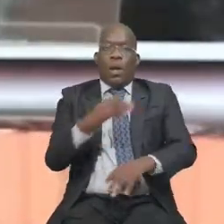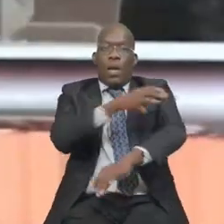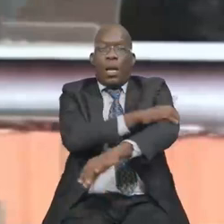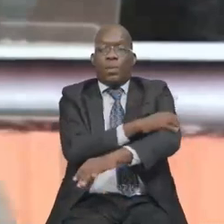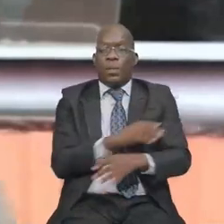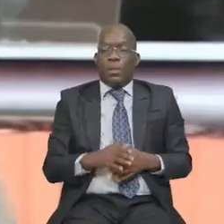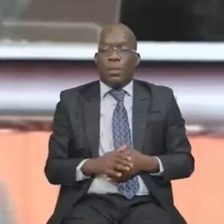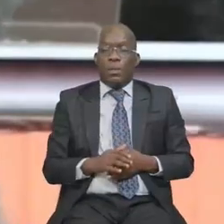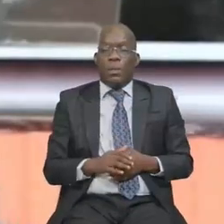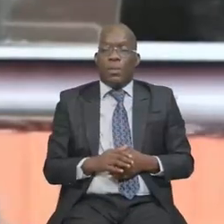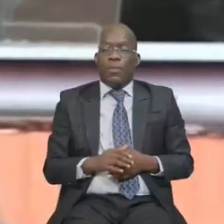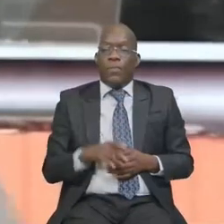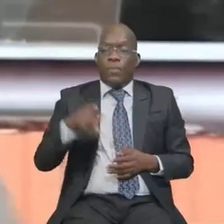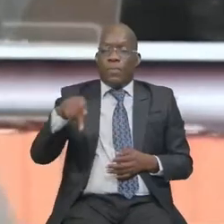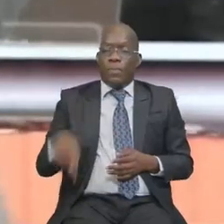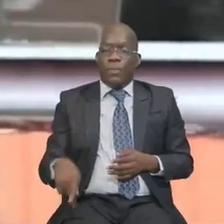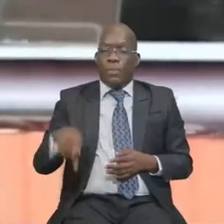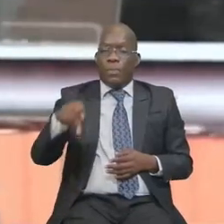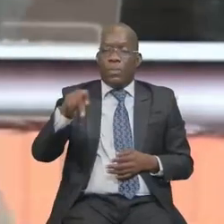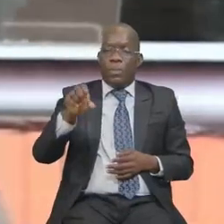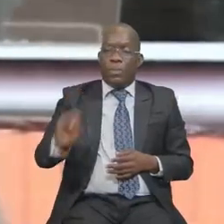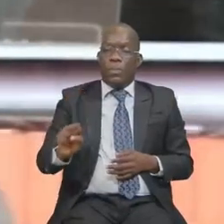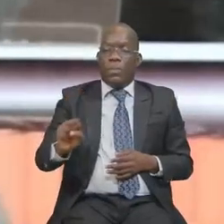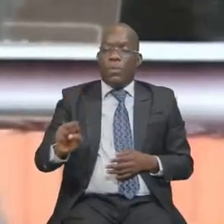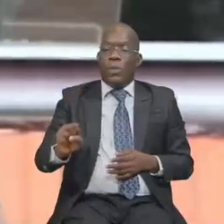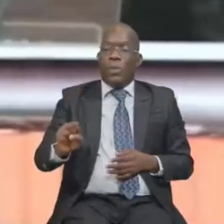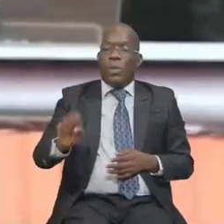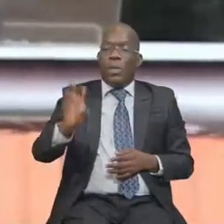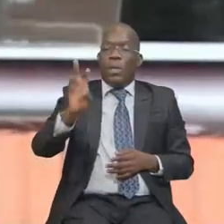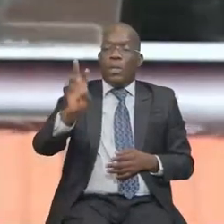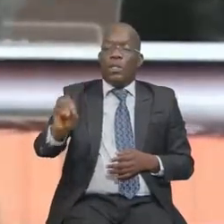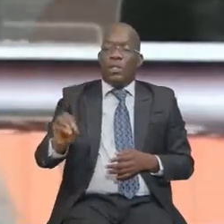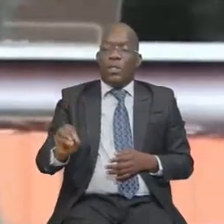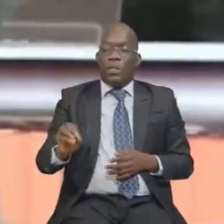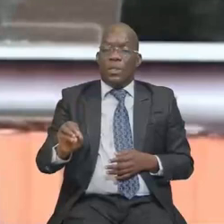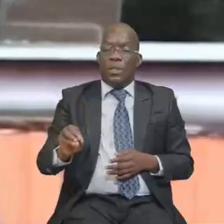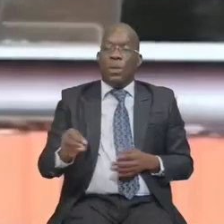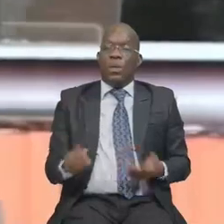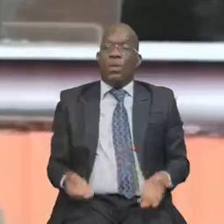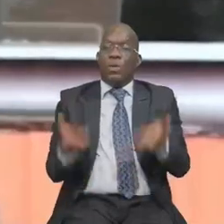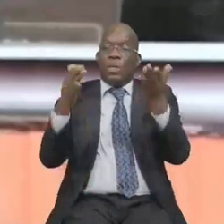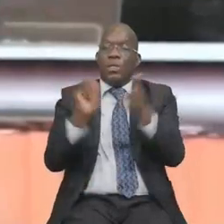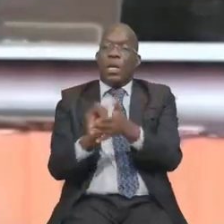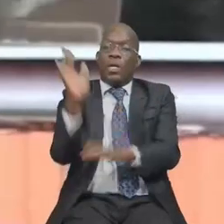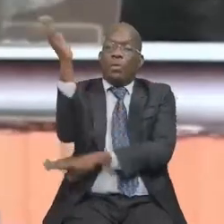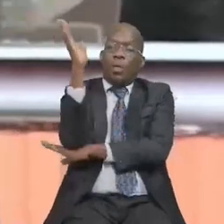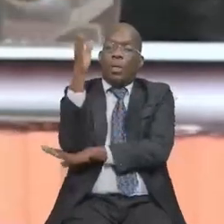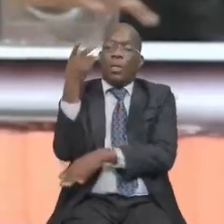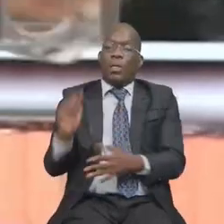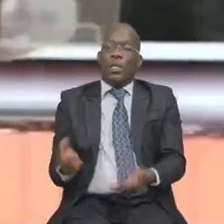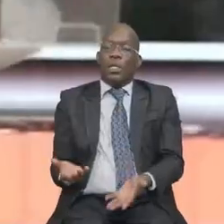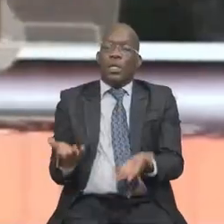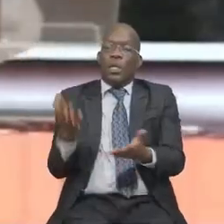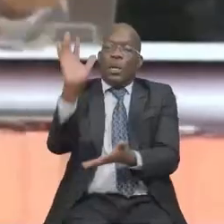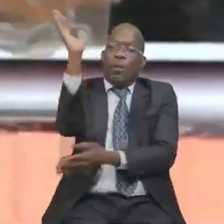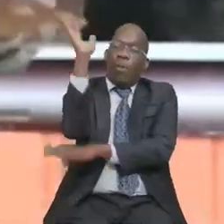60. Psaume 60 élève cette bannière. La bannière de Christ